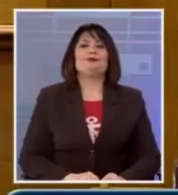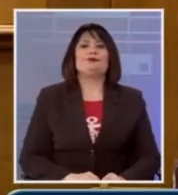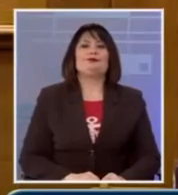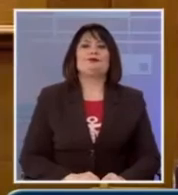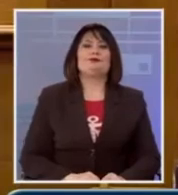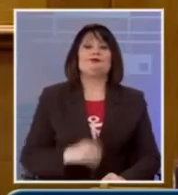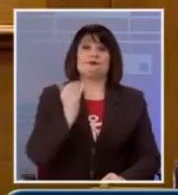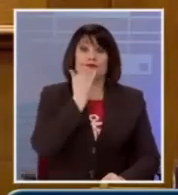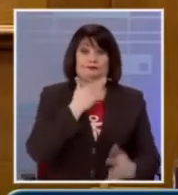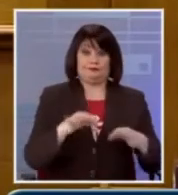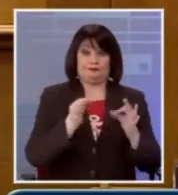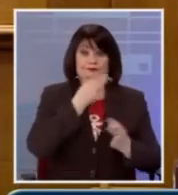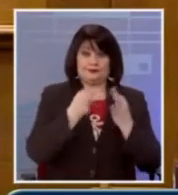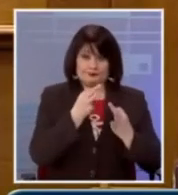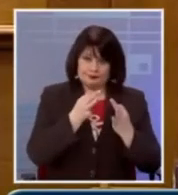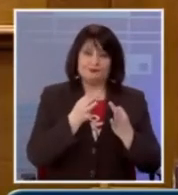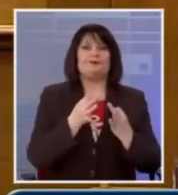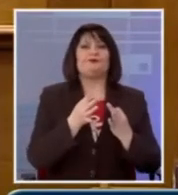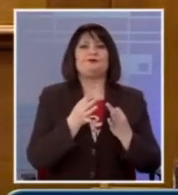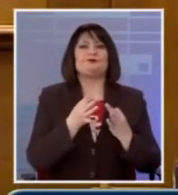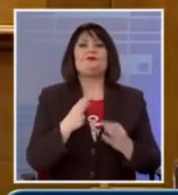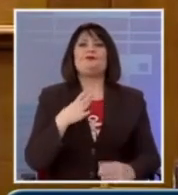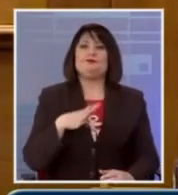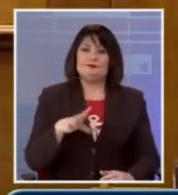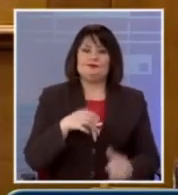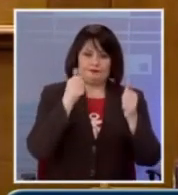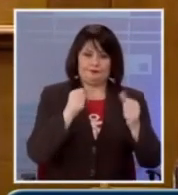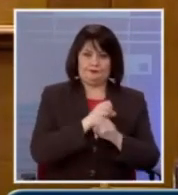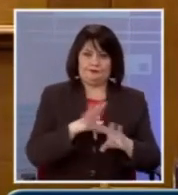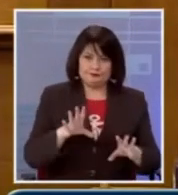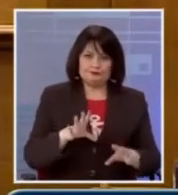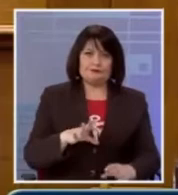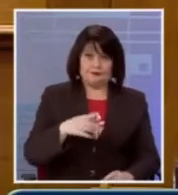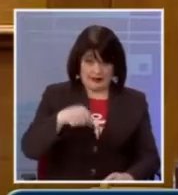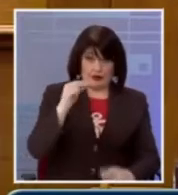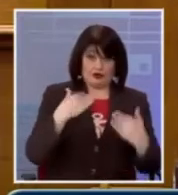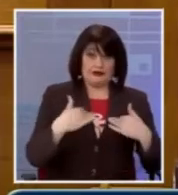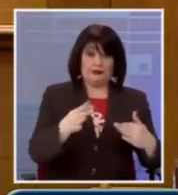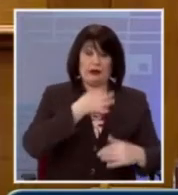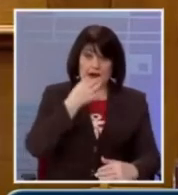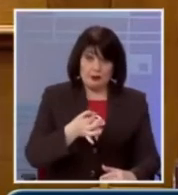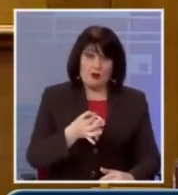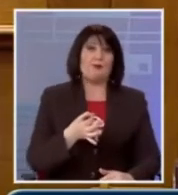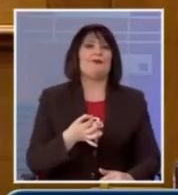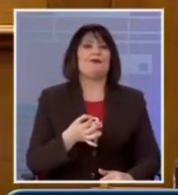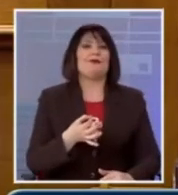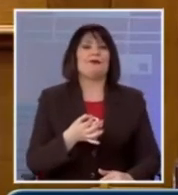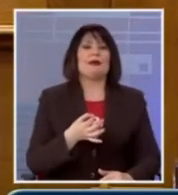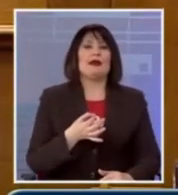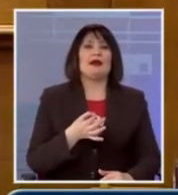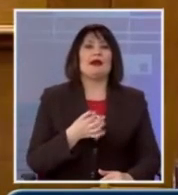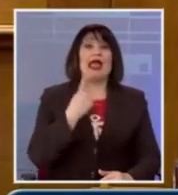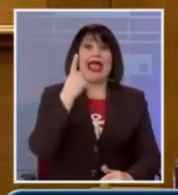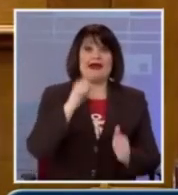Ξεκινώ αμέσως και λέω ότι στο πλαίσιο αυτό θέλω να ανακοινώσω στην Εθνική Αντιπροσωπεία ότι σε χρονικό διάστημα